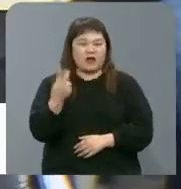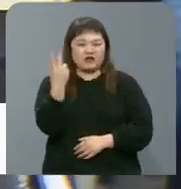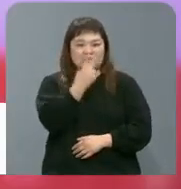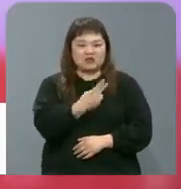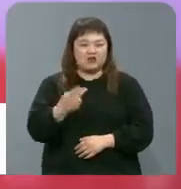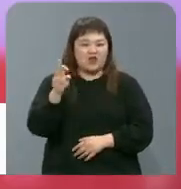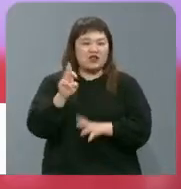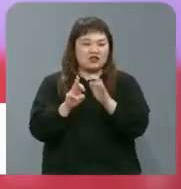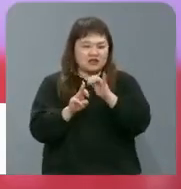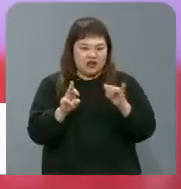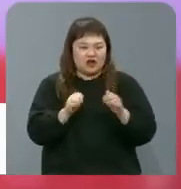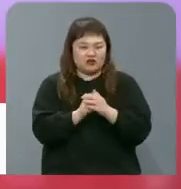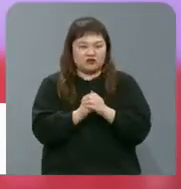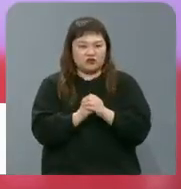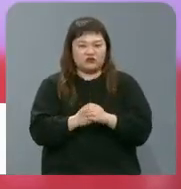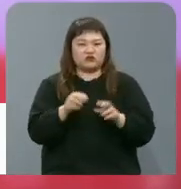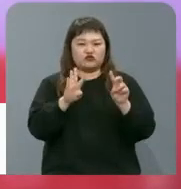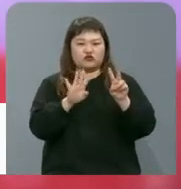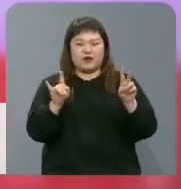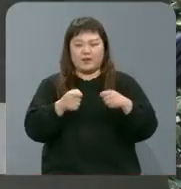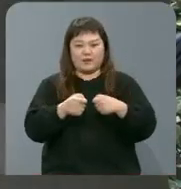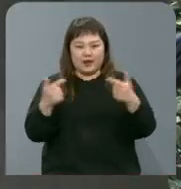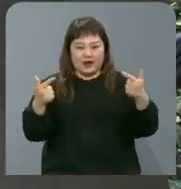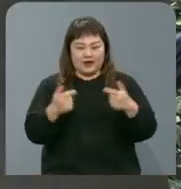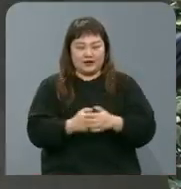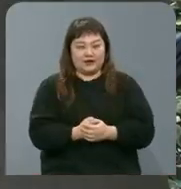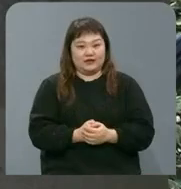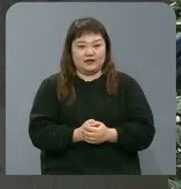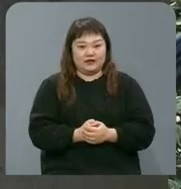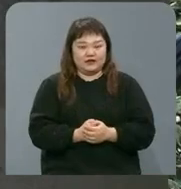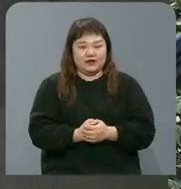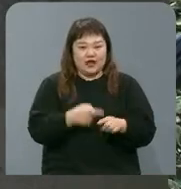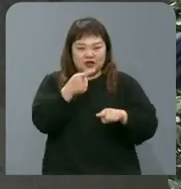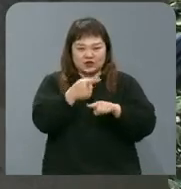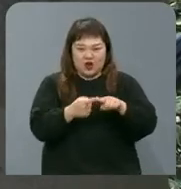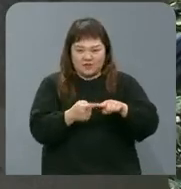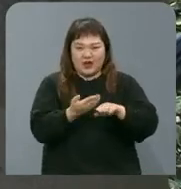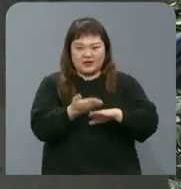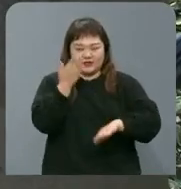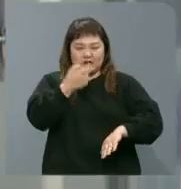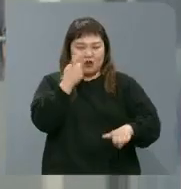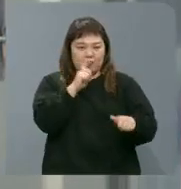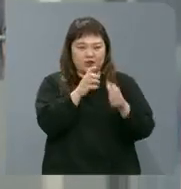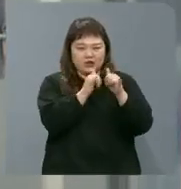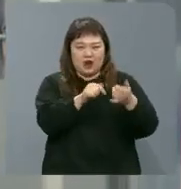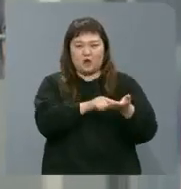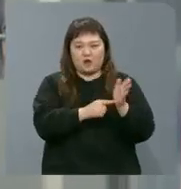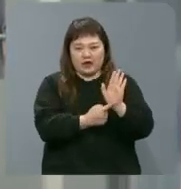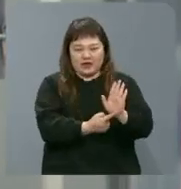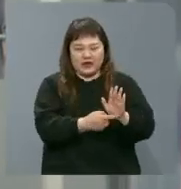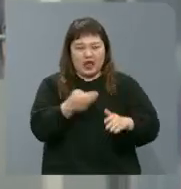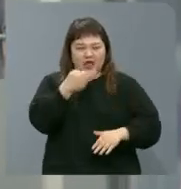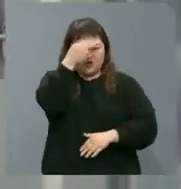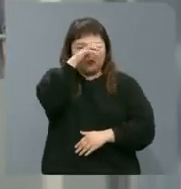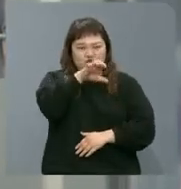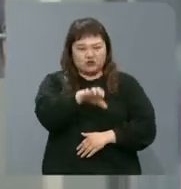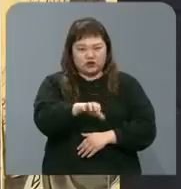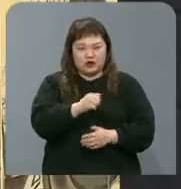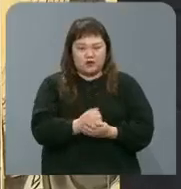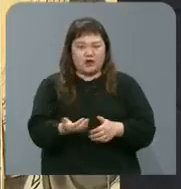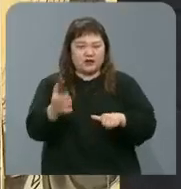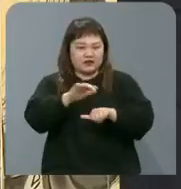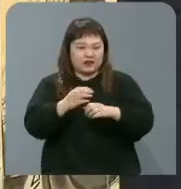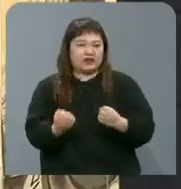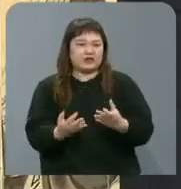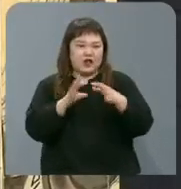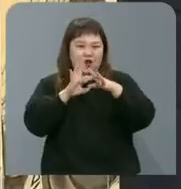13 건으로 2벌 이상 들었읍니다 절반 이상이 확진 자동 선으로 공개된 융 주점과 장례식장